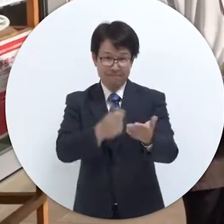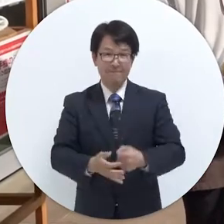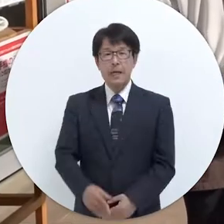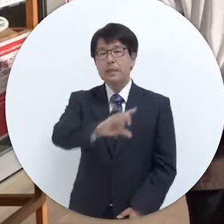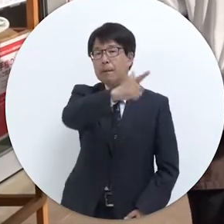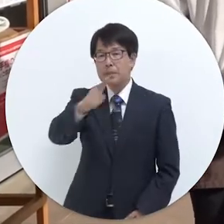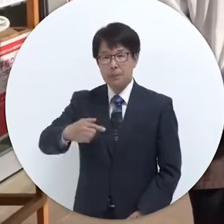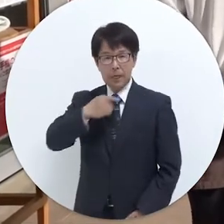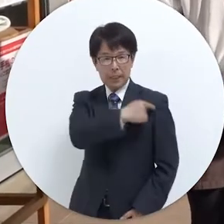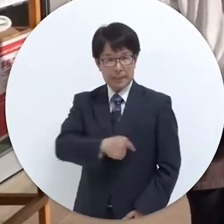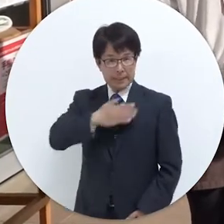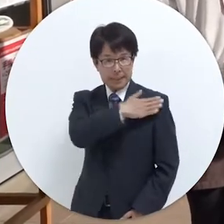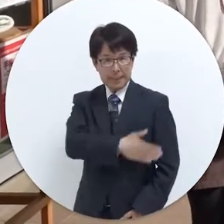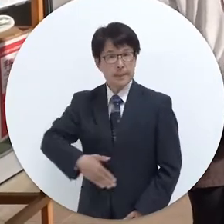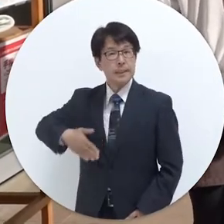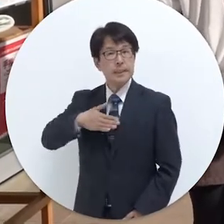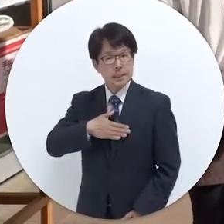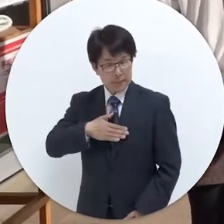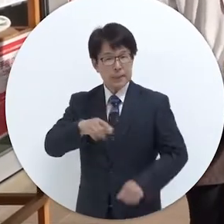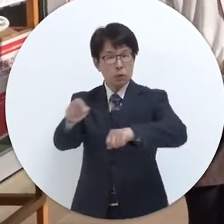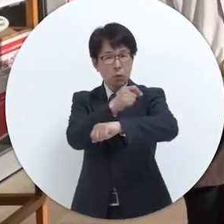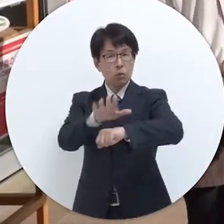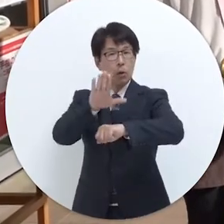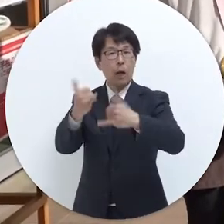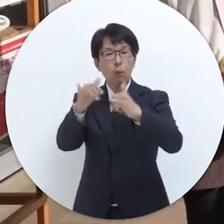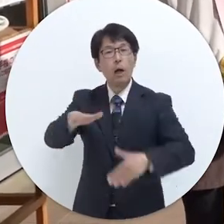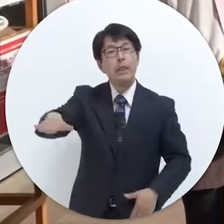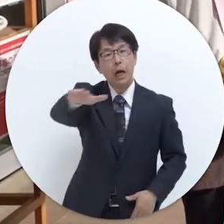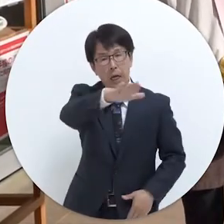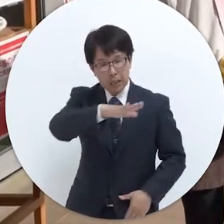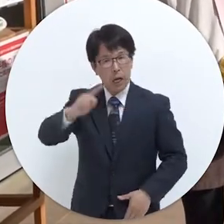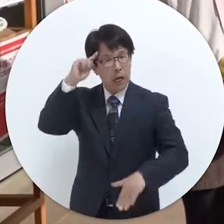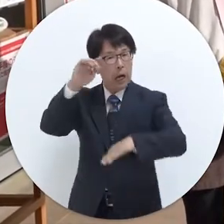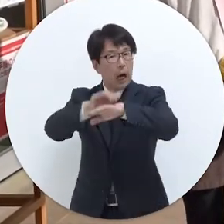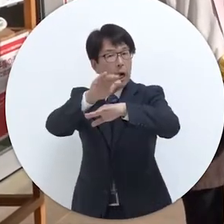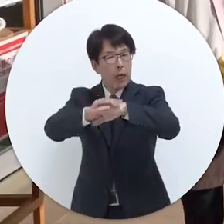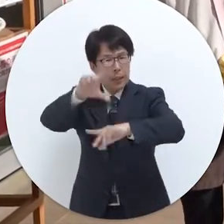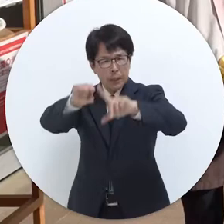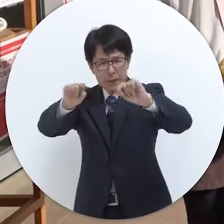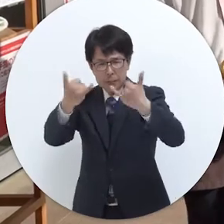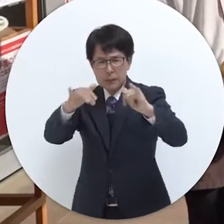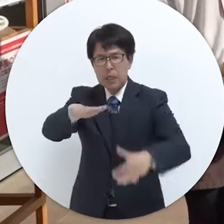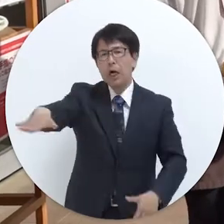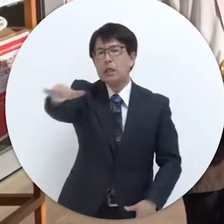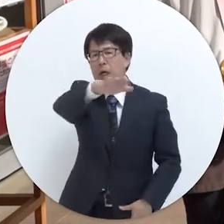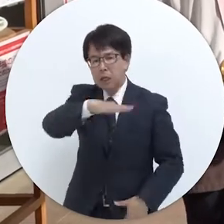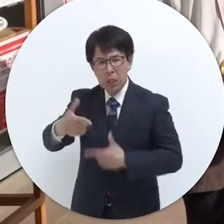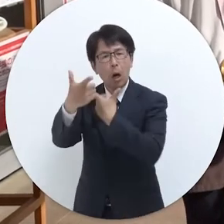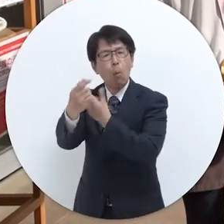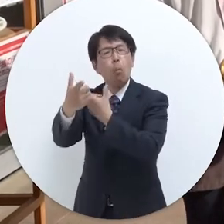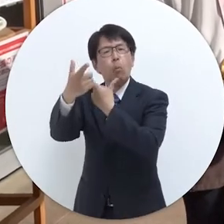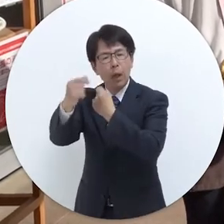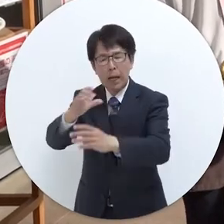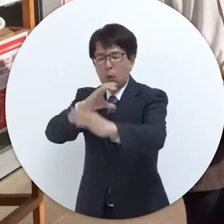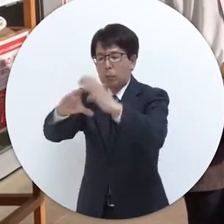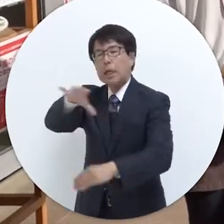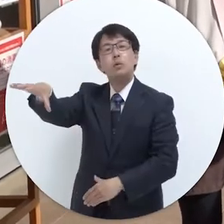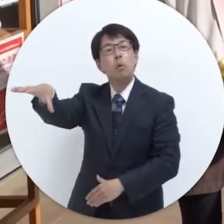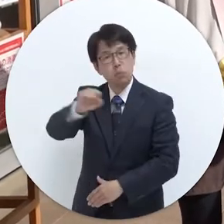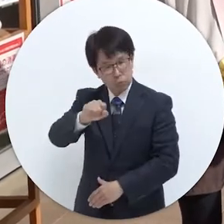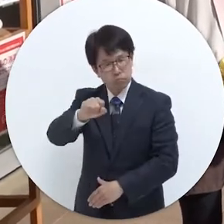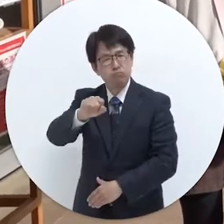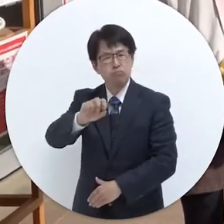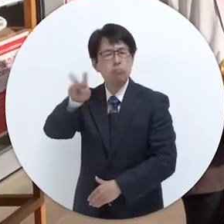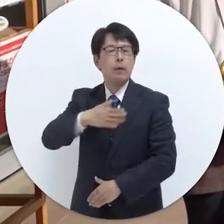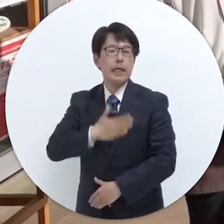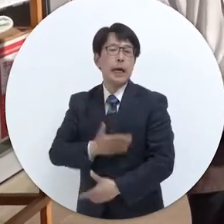ま心身の特徴を有する方、あるいは考え方が違う方々がお互いにコミュニケーションを取って理